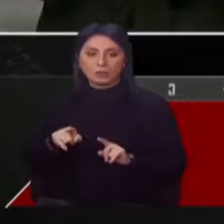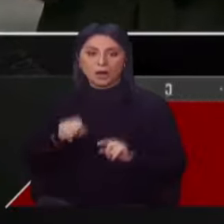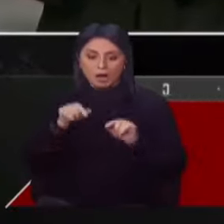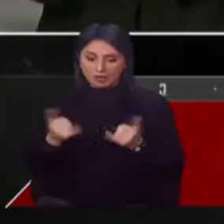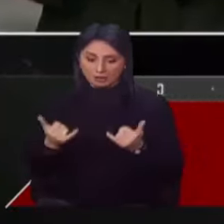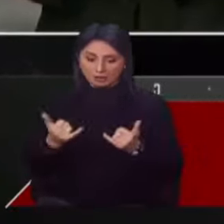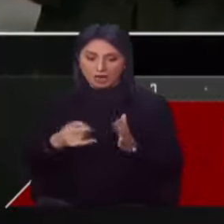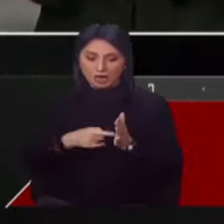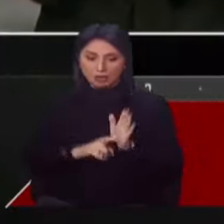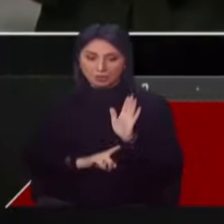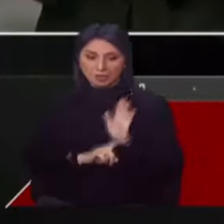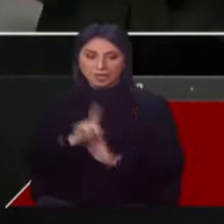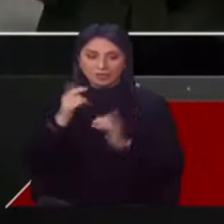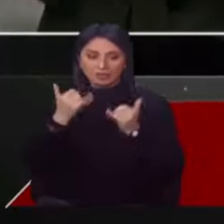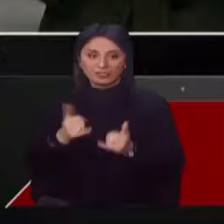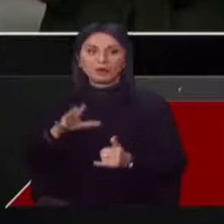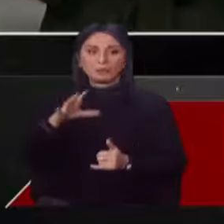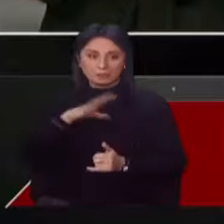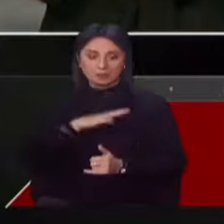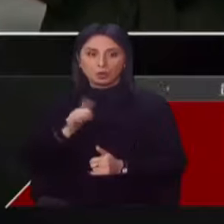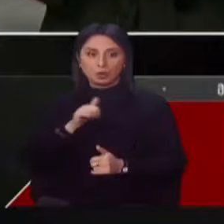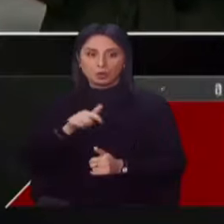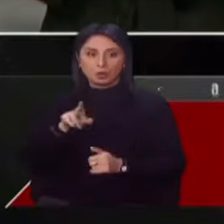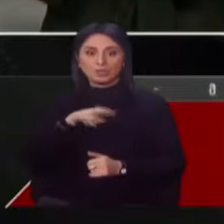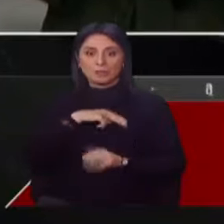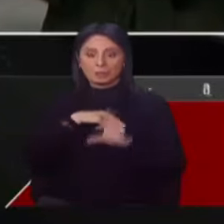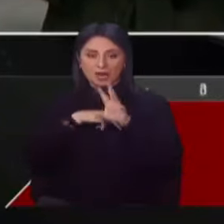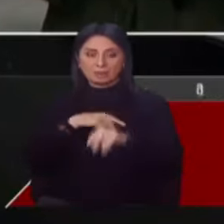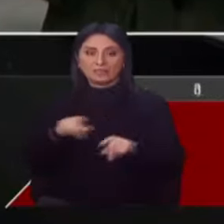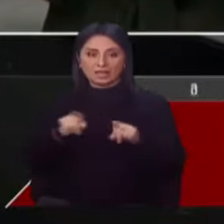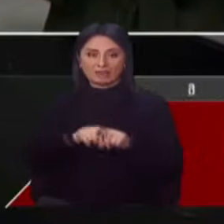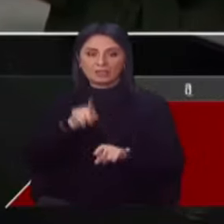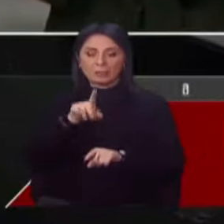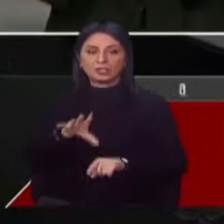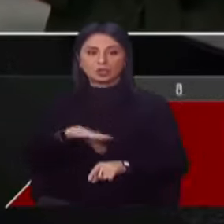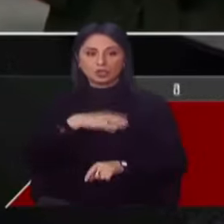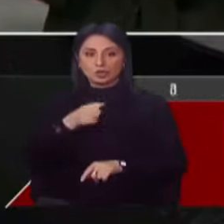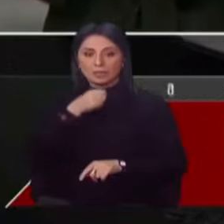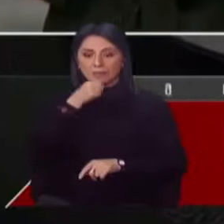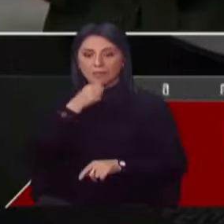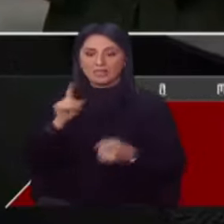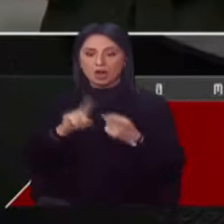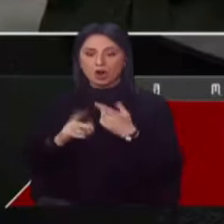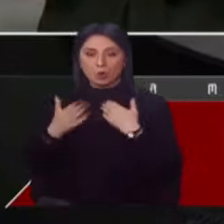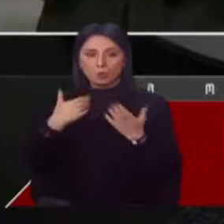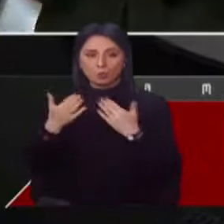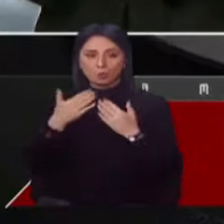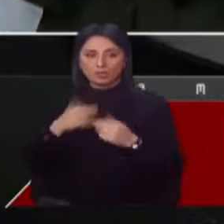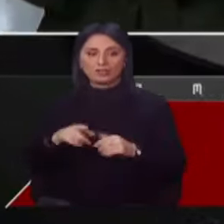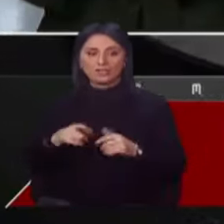მაშინვე გამოძიების დაწყებისთანავე იმყოფებოდა როგორც საკანონმდებლო ორგანოში, ასევე მას ჰქონდა მედიასთან კომუნიკაცია, ასევე საგამოძიებო უწყებაში.